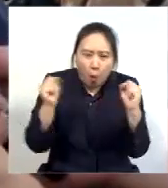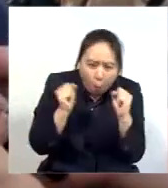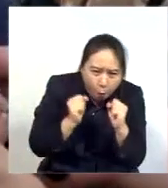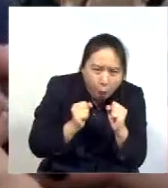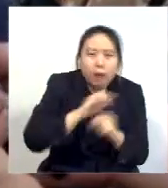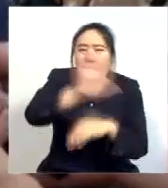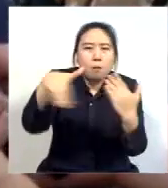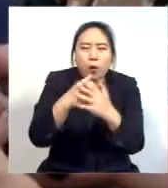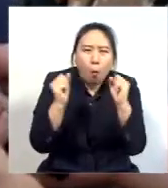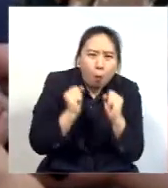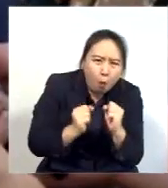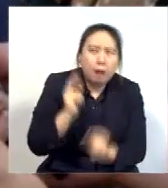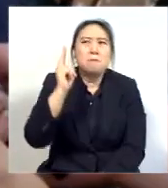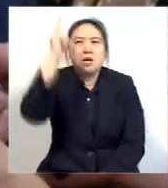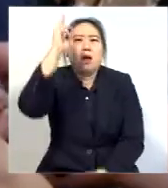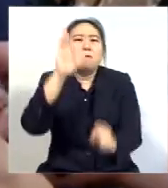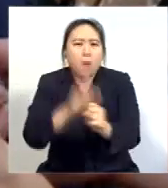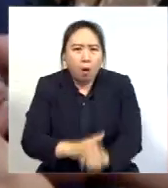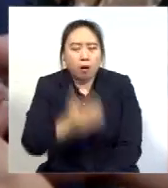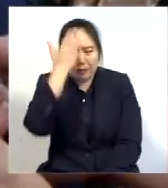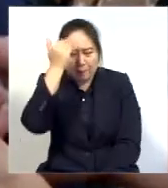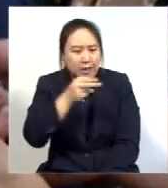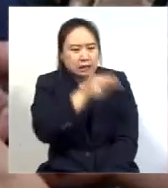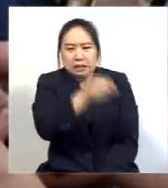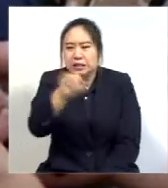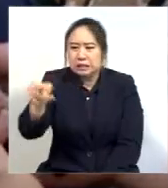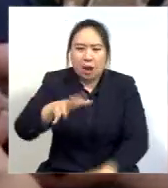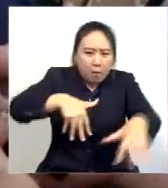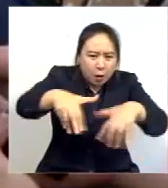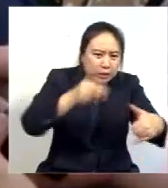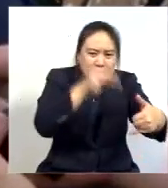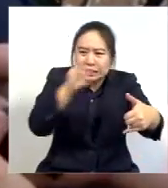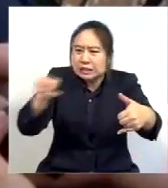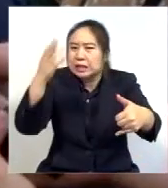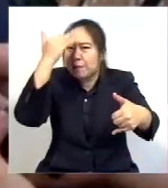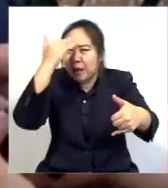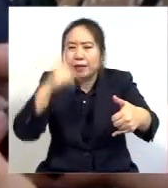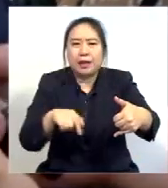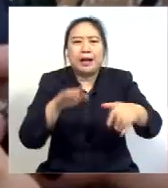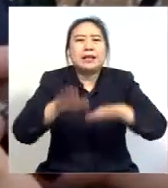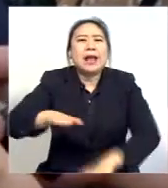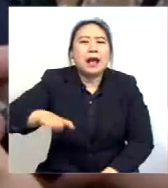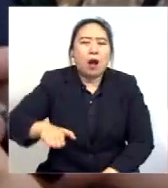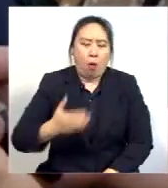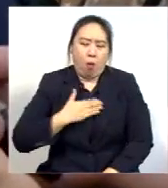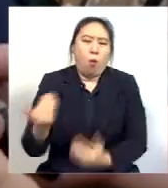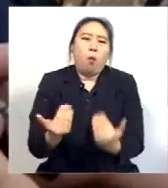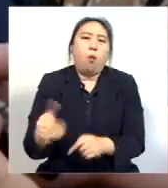งอ่ะนะคือมันมีเหตุอันใดที่คุณต้องไปยิงคนบริสุทธิ์แล้วอย่างเด็กอย่างลูกเนี่ย